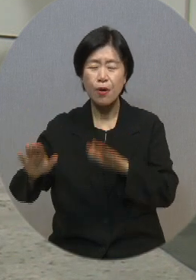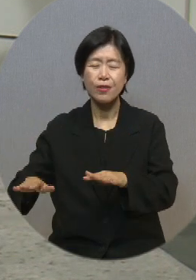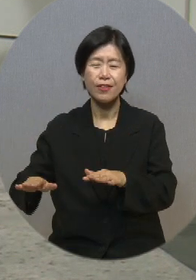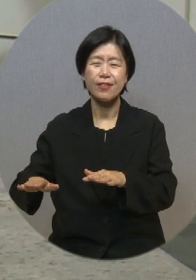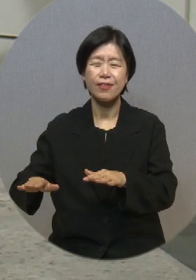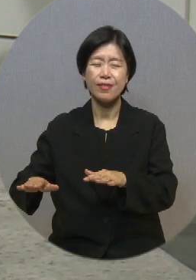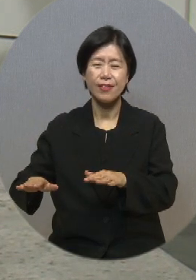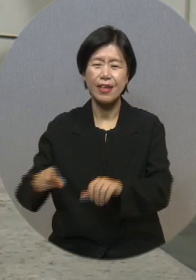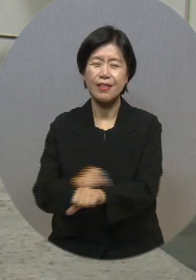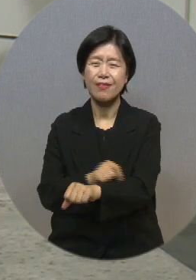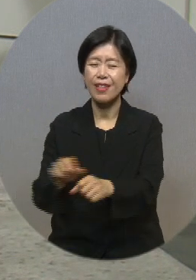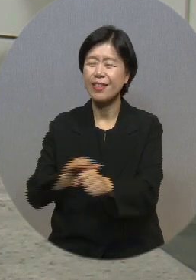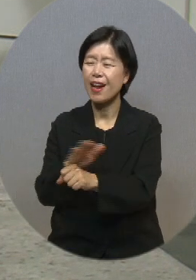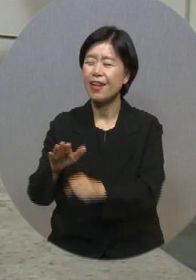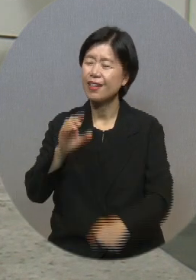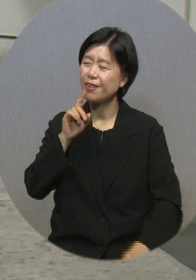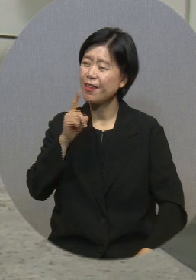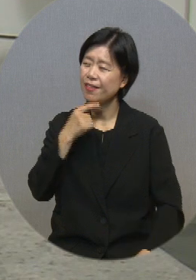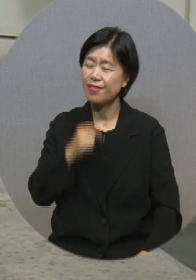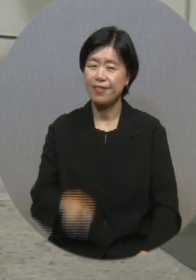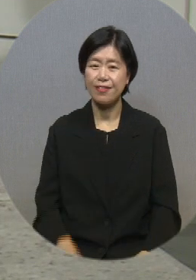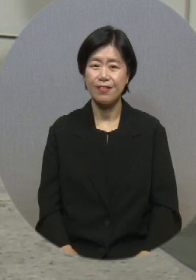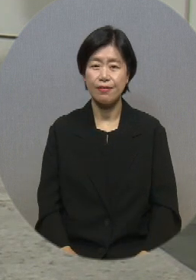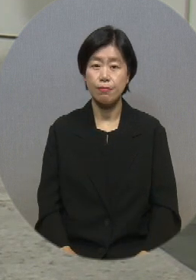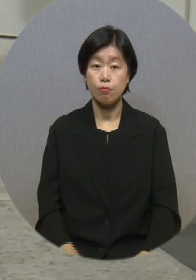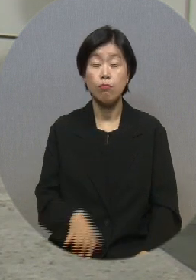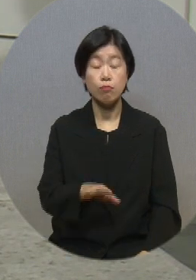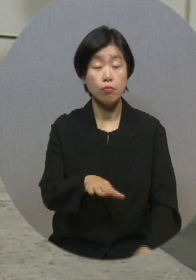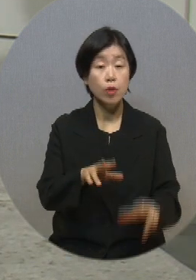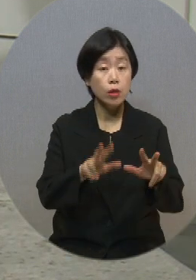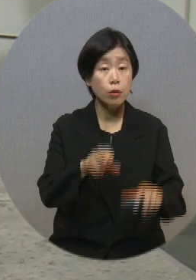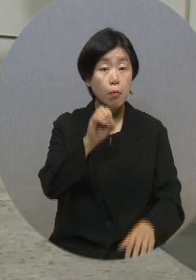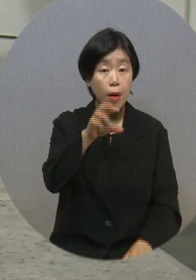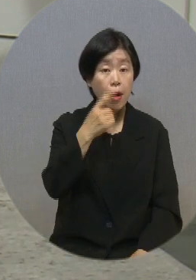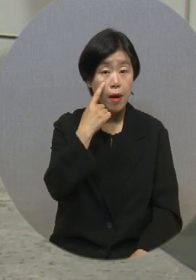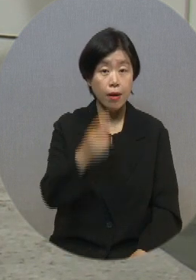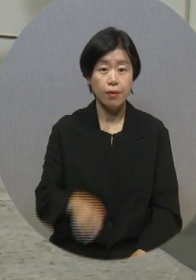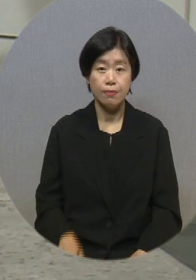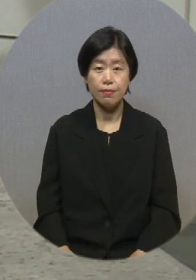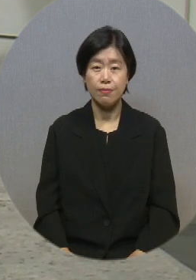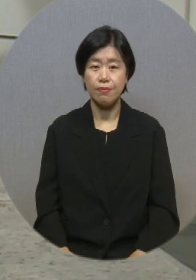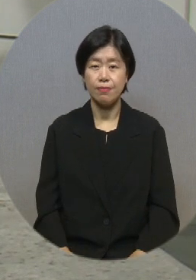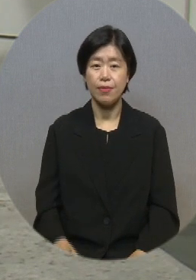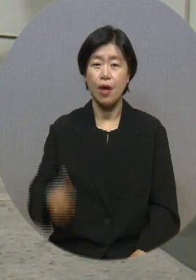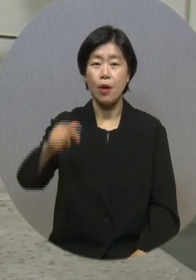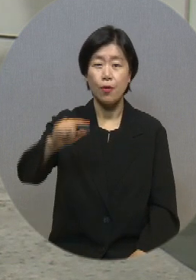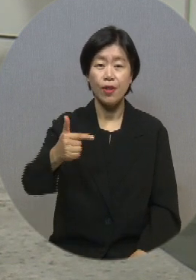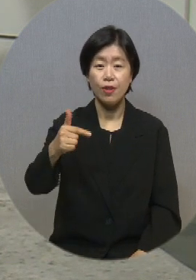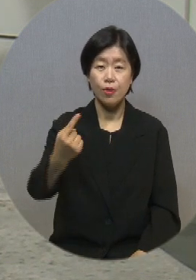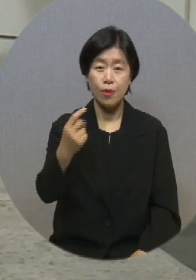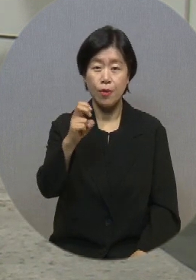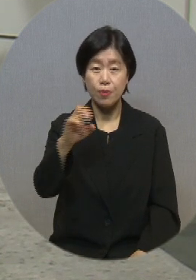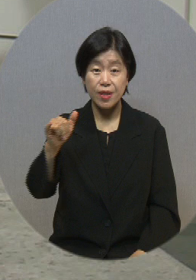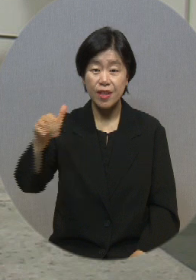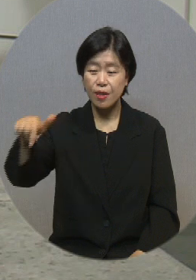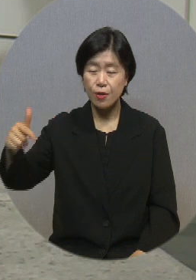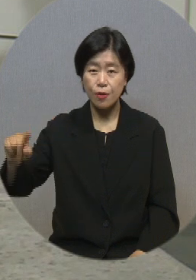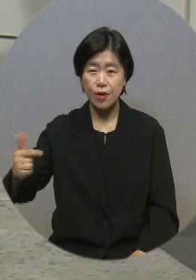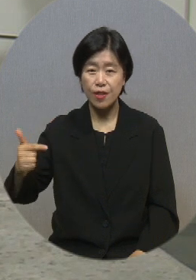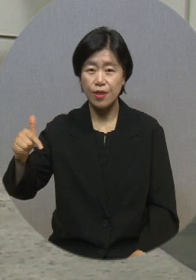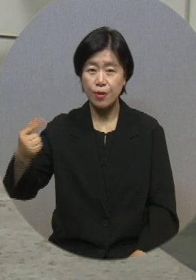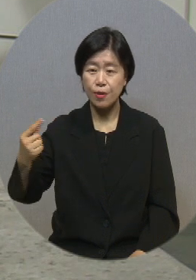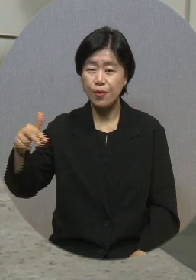해보고 싶습니다. 네. 네, 한번 해주세요. 큰 소리로. 예, 건오미 건오진